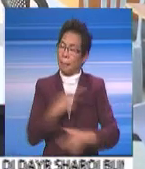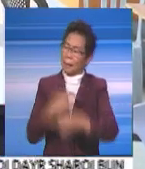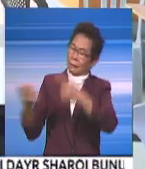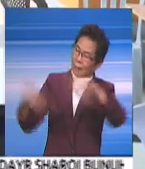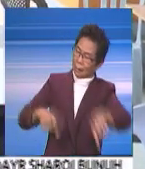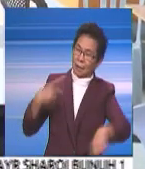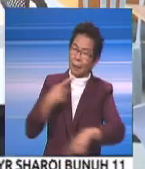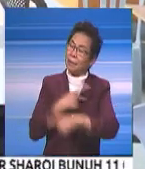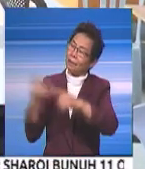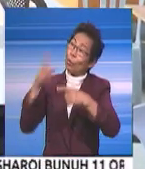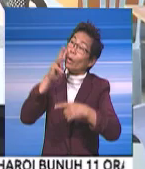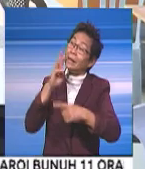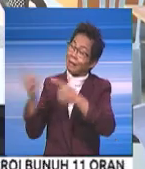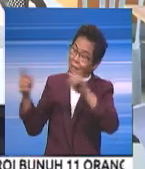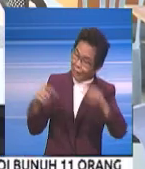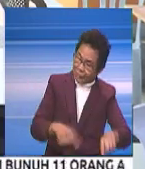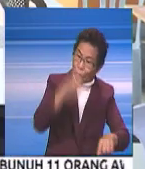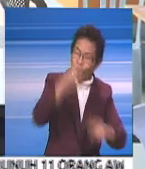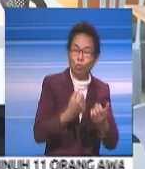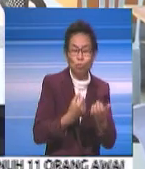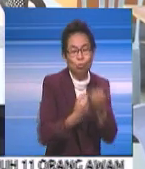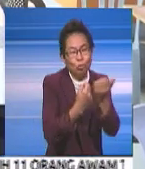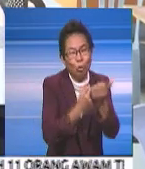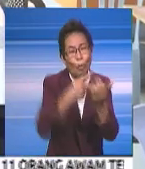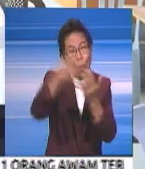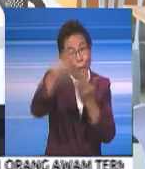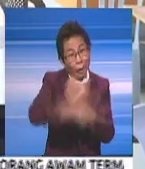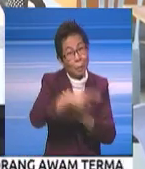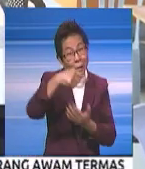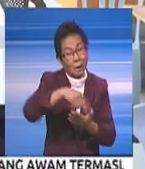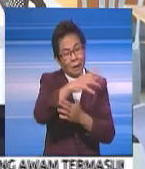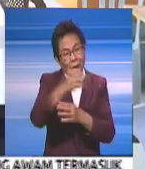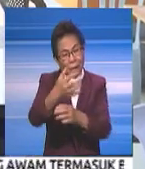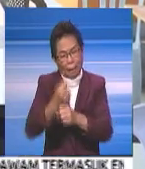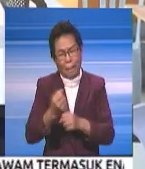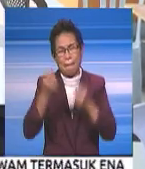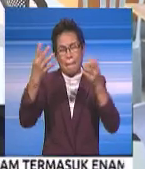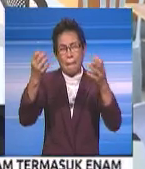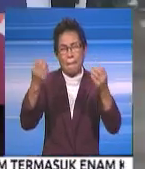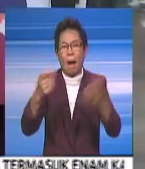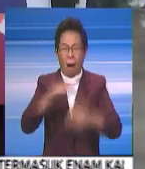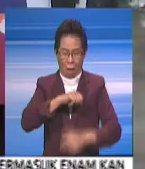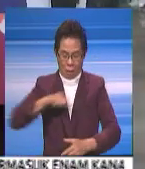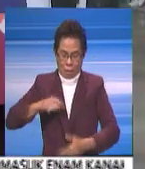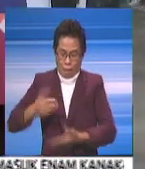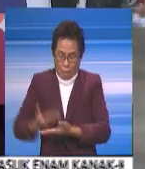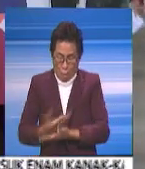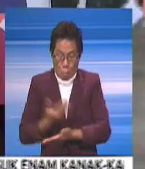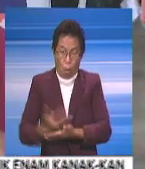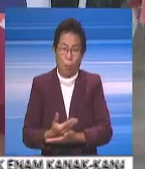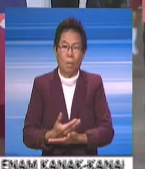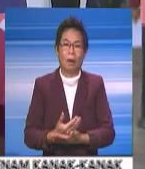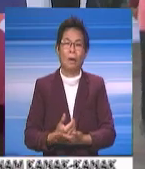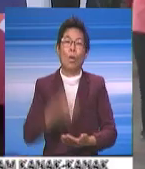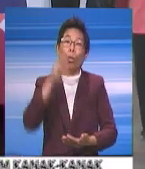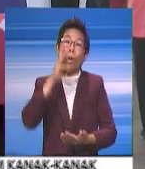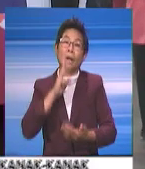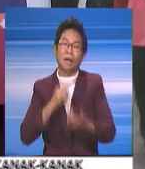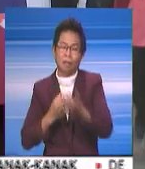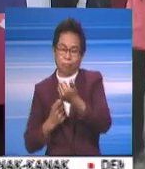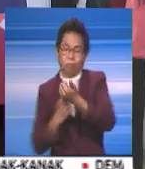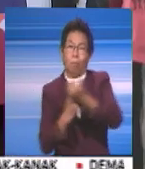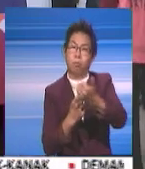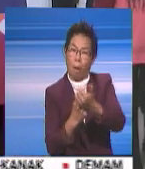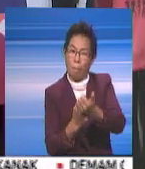memberi sokongan pada program ini, dan kita juga mendapat banyak juga ahli baru. Wanita ini merupakan tulang belakanglah. Saya selalu katakan